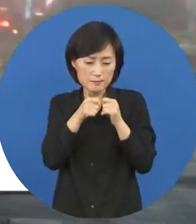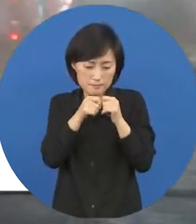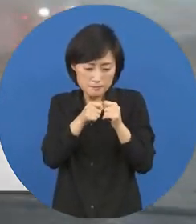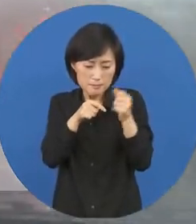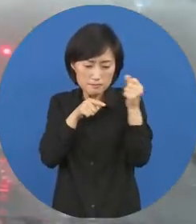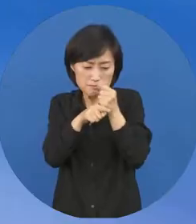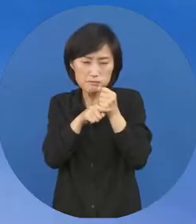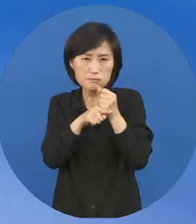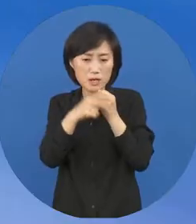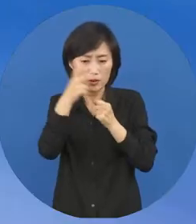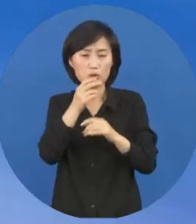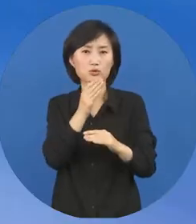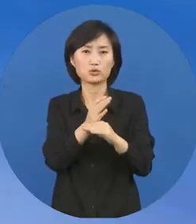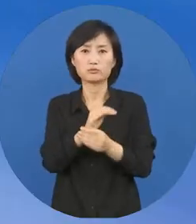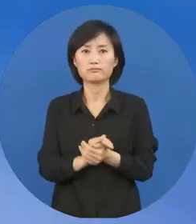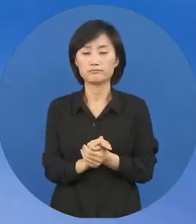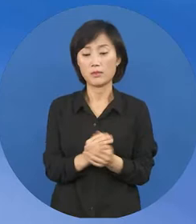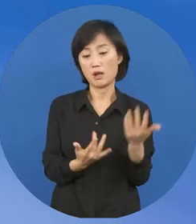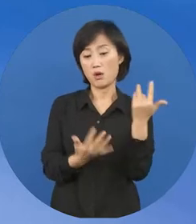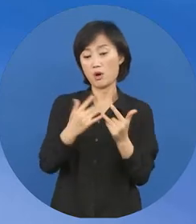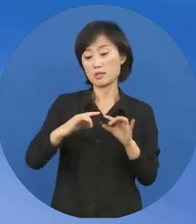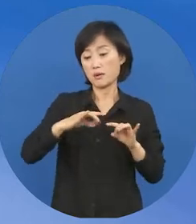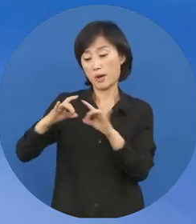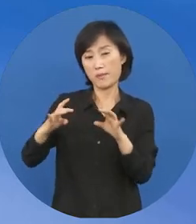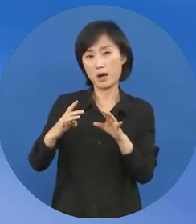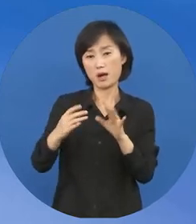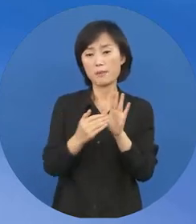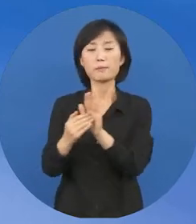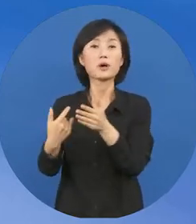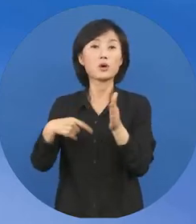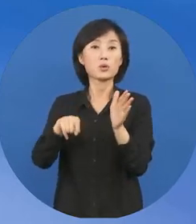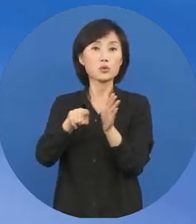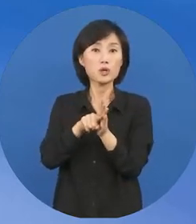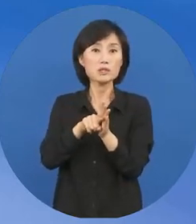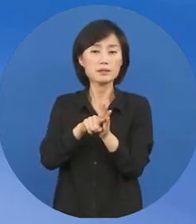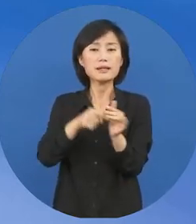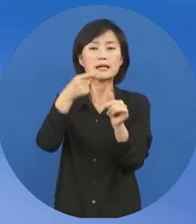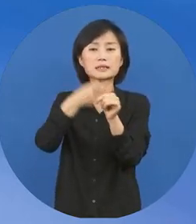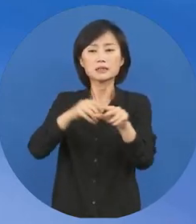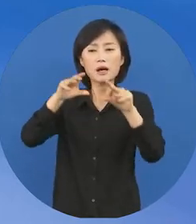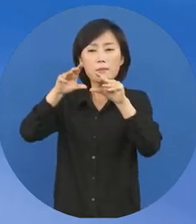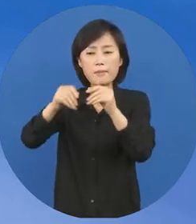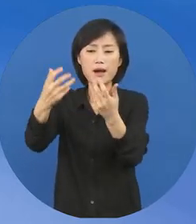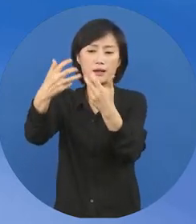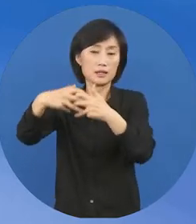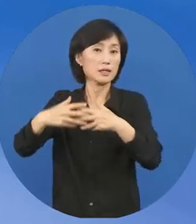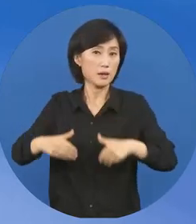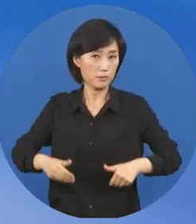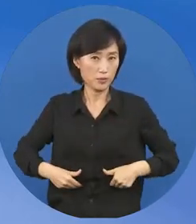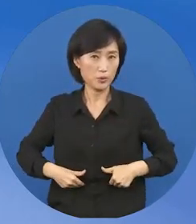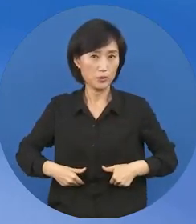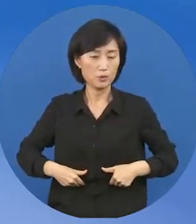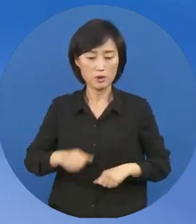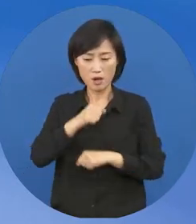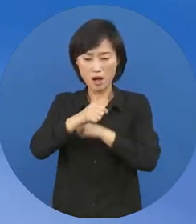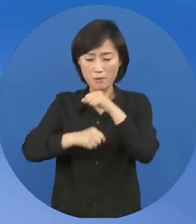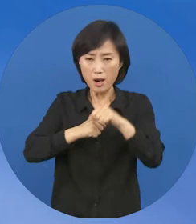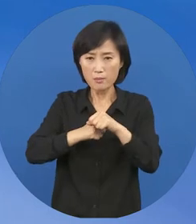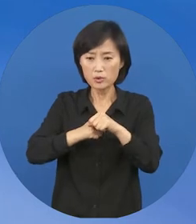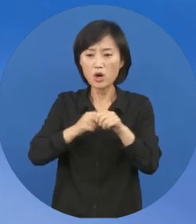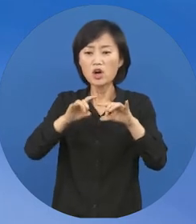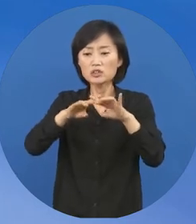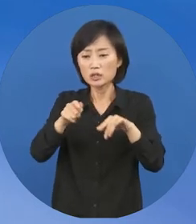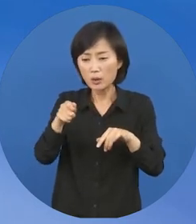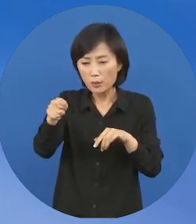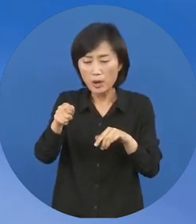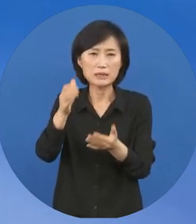있습니다 화재 감전 등의 사고를 방지하기 위해서는 누전차단기를 설치해야 하는데요 함부로 전기기기의